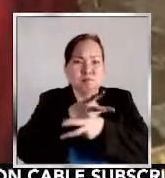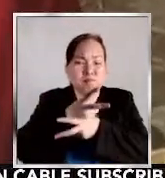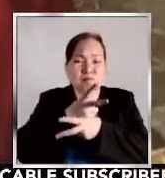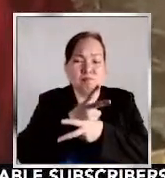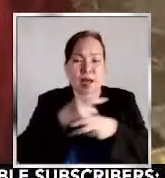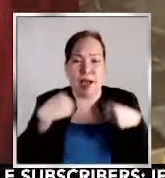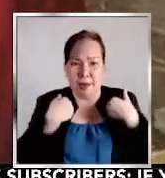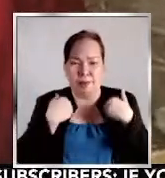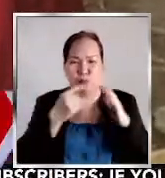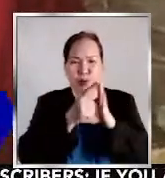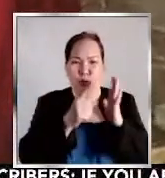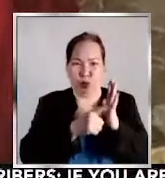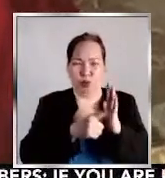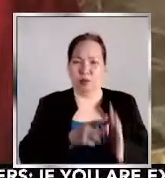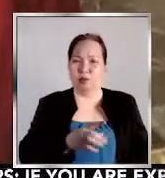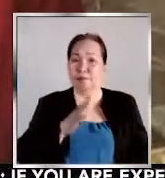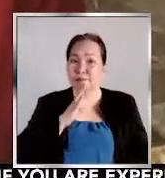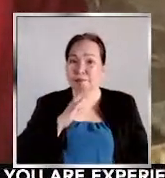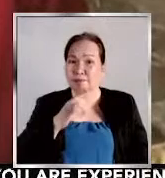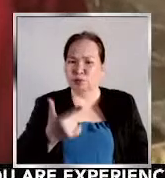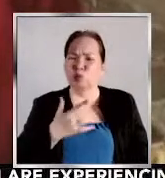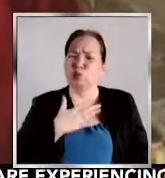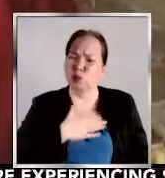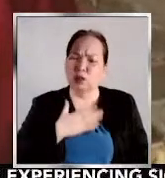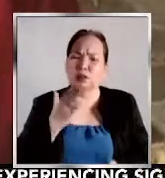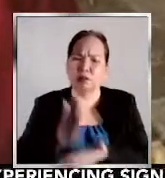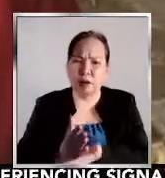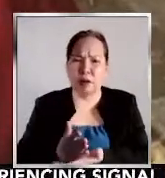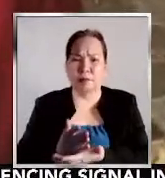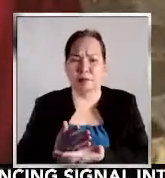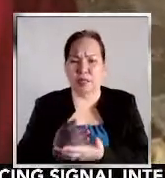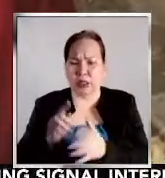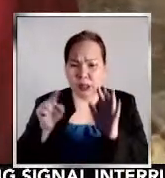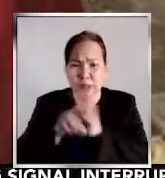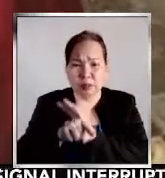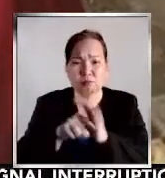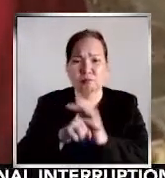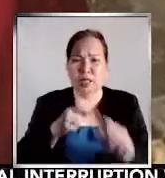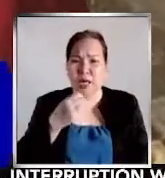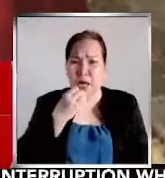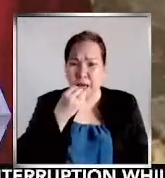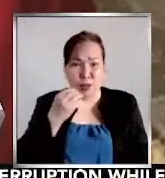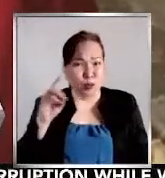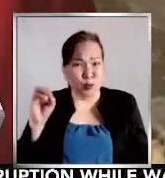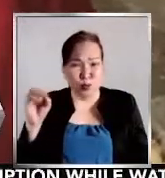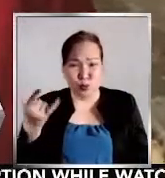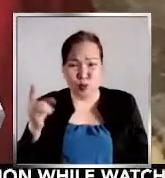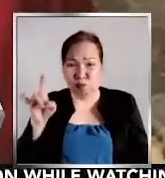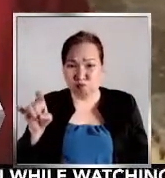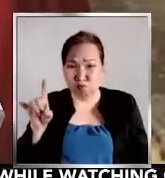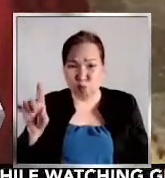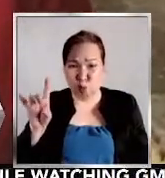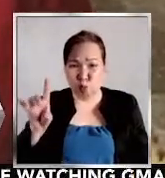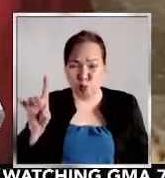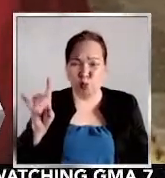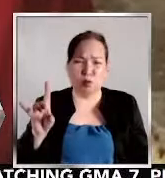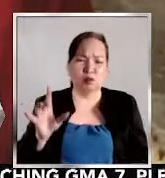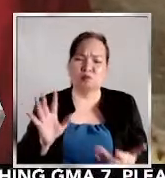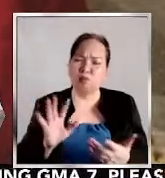at pagkain ng aso. Ang aso po ay isang companion animal, no? Ito po ay hindi pagkain, ito po ay